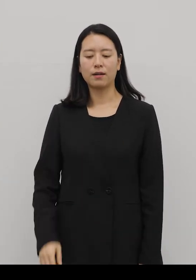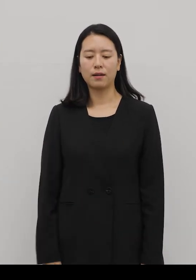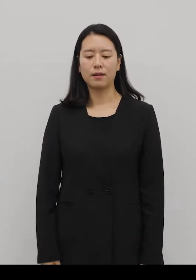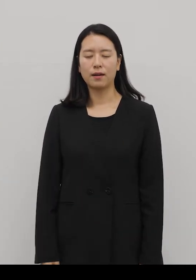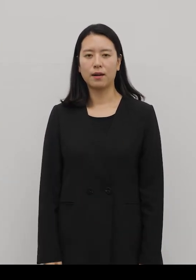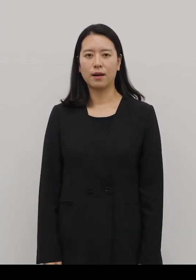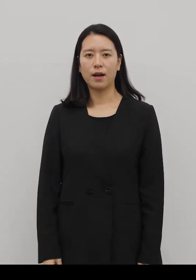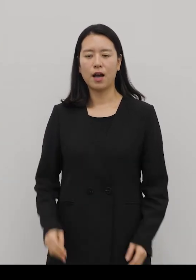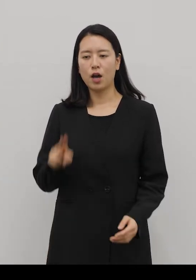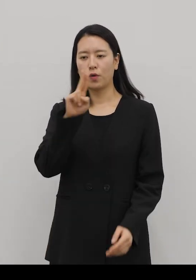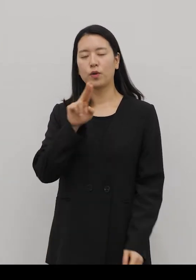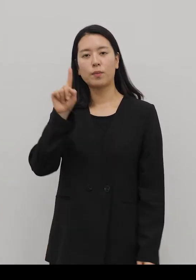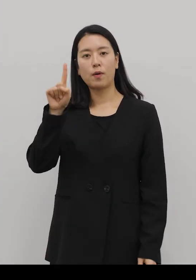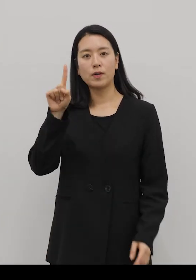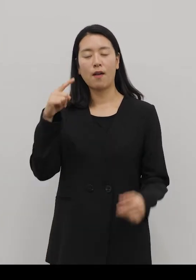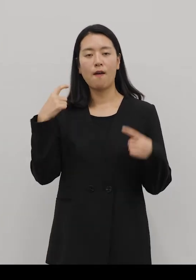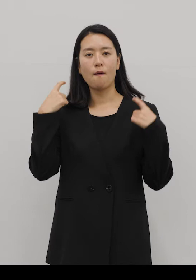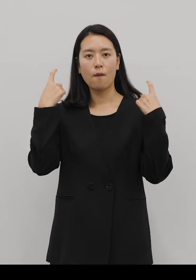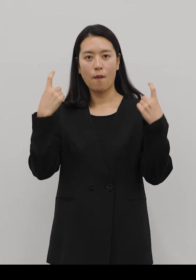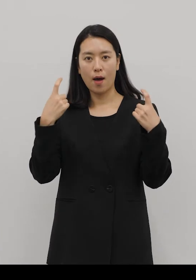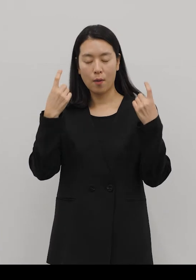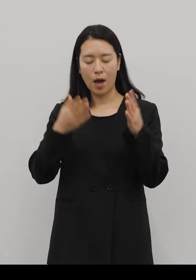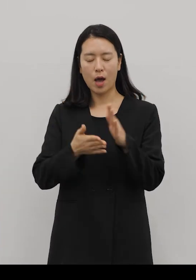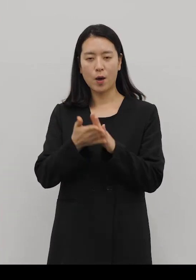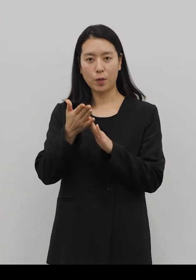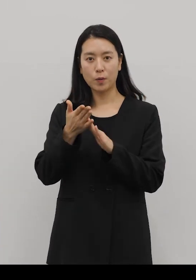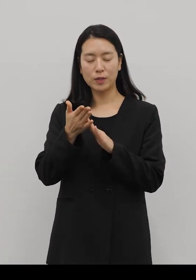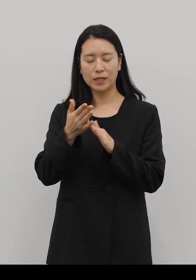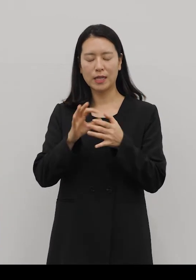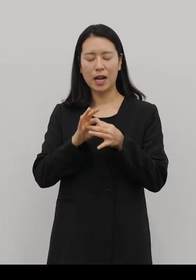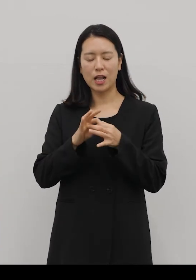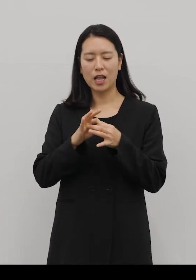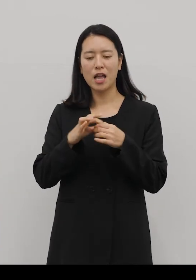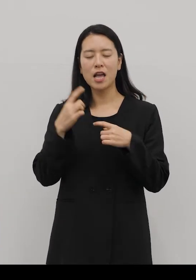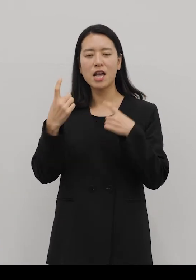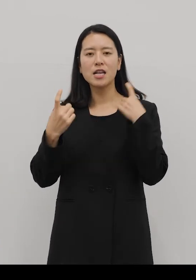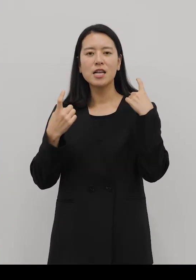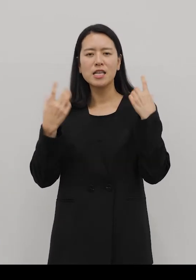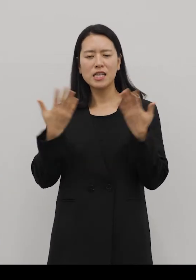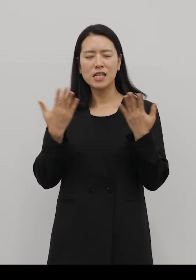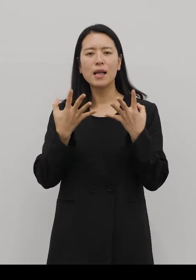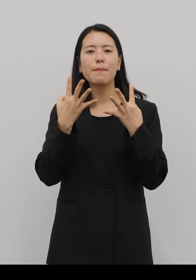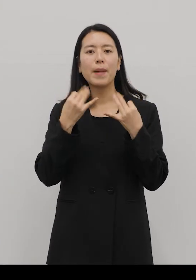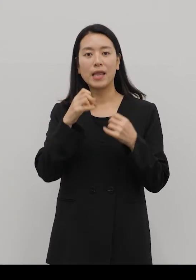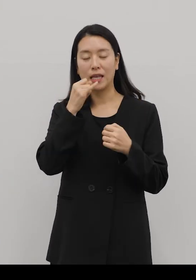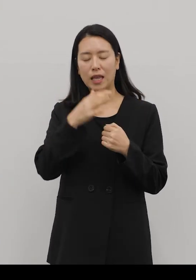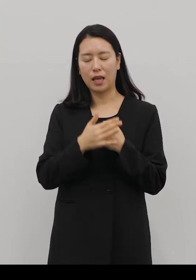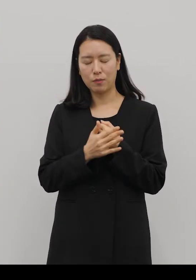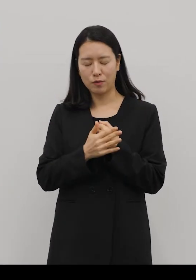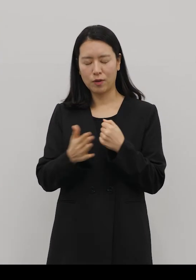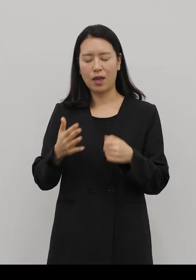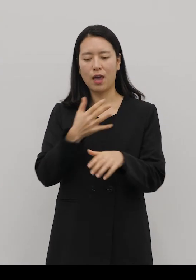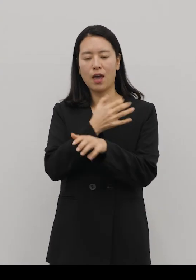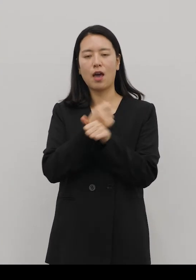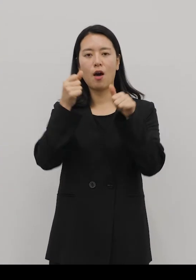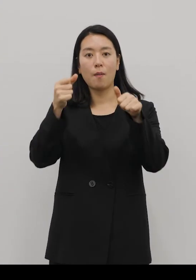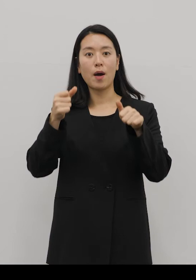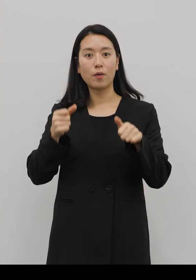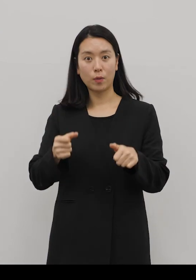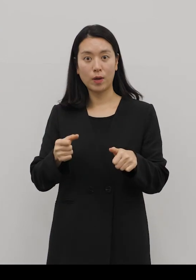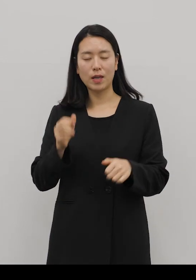유니버설 관광 도시와 관련된 사업들을 많이 하니까 우리가 이 MOU를